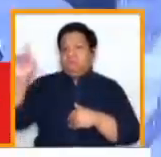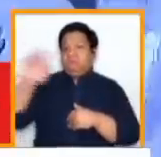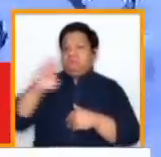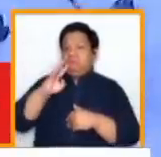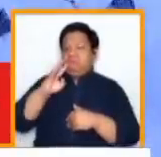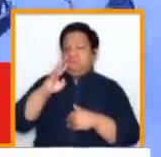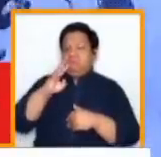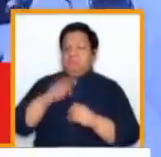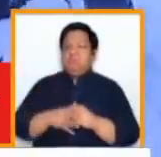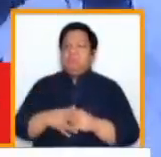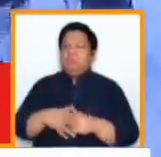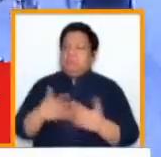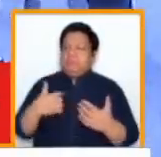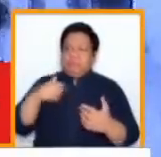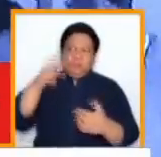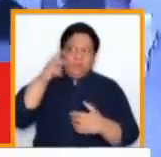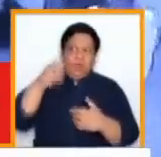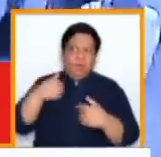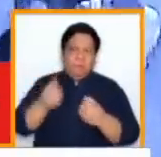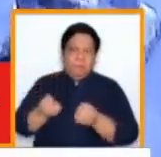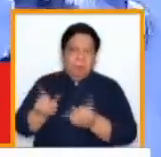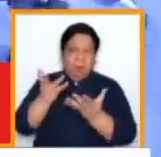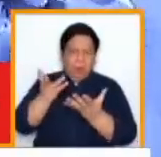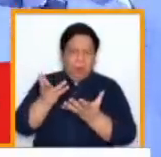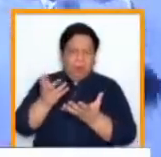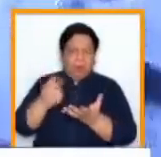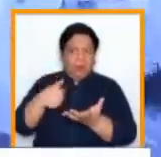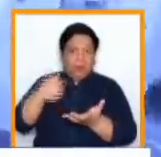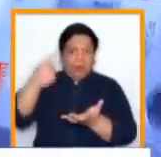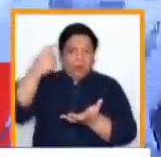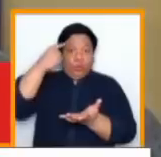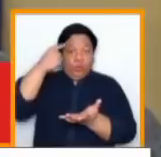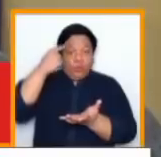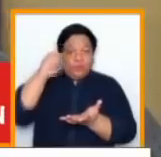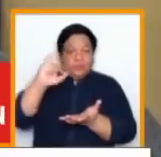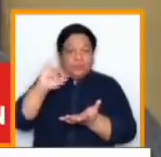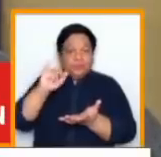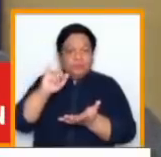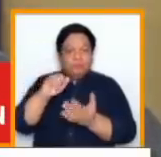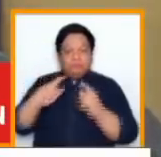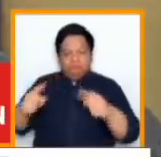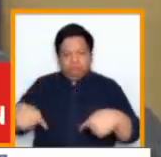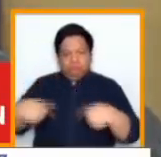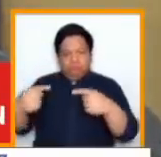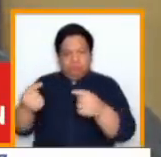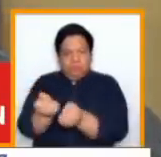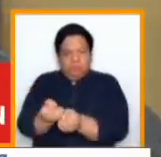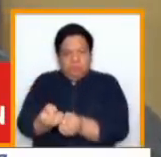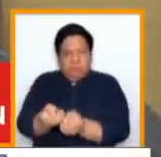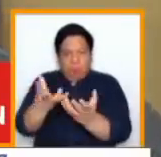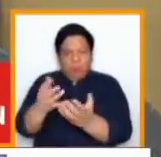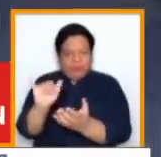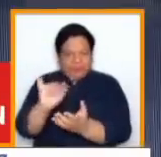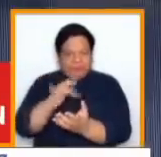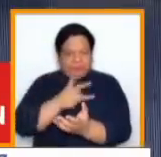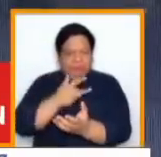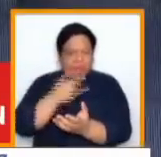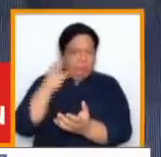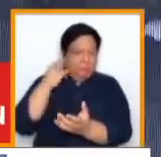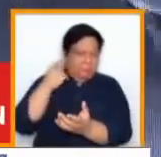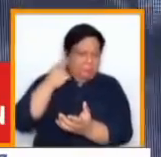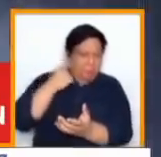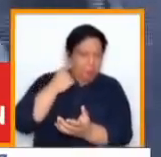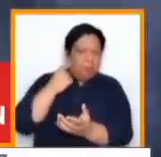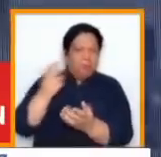po, meron isang putok lang, nakala mo yung gulong na sumabog na dalawang gulong sa sobrang lakas po. May